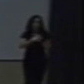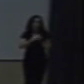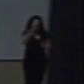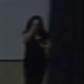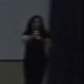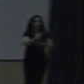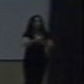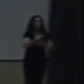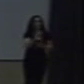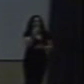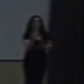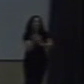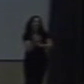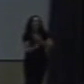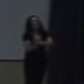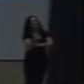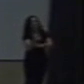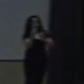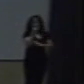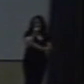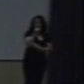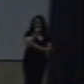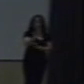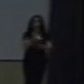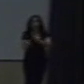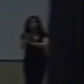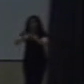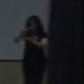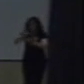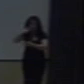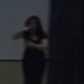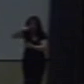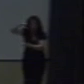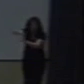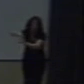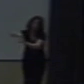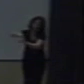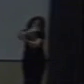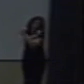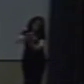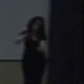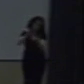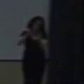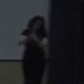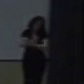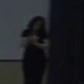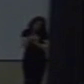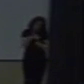gran diferència, però bueno, vull dir, igual també hi ha coses que de la Vanguardia que les agafen pinces, també, no?